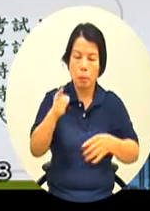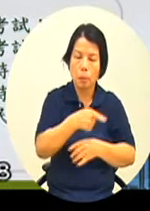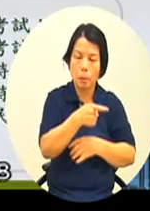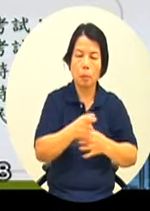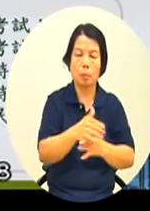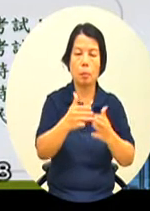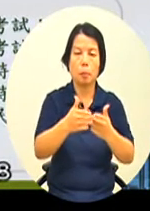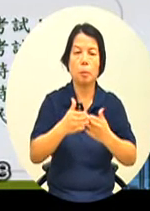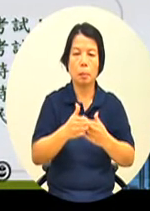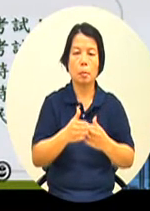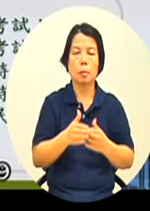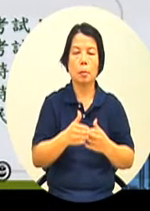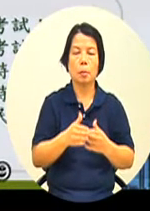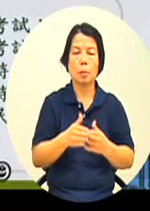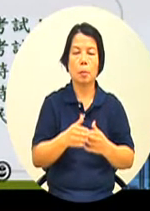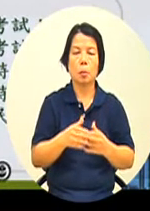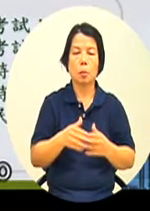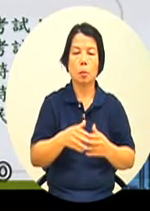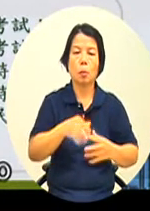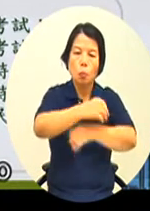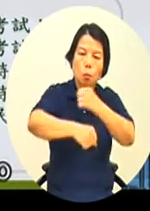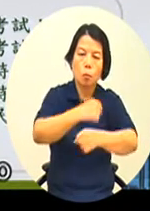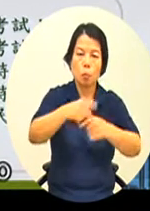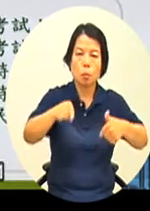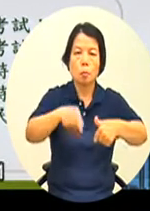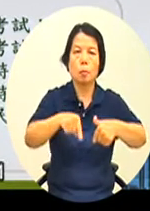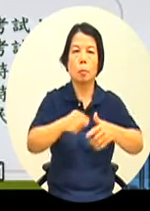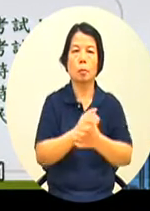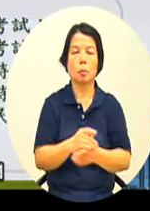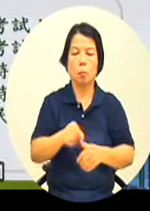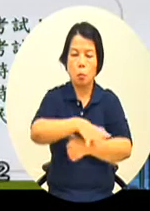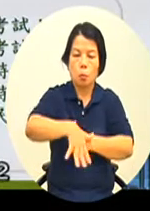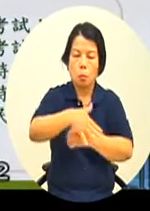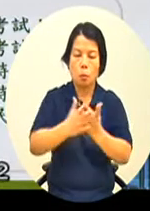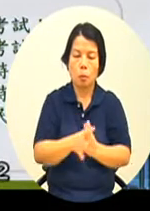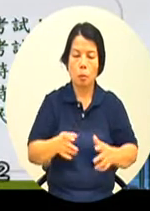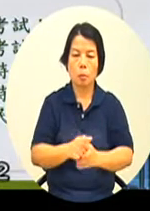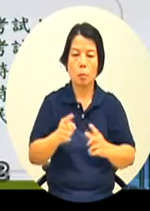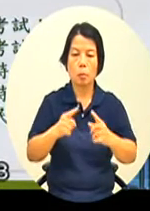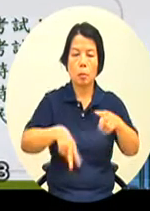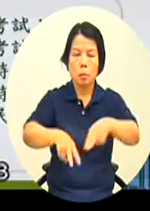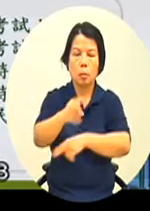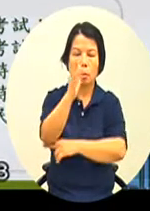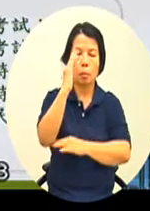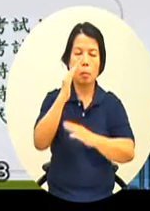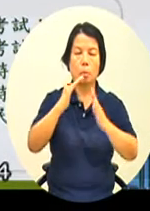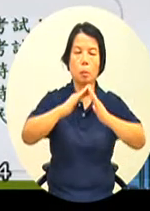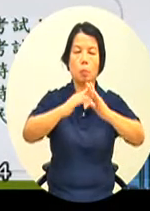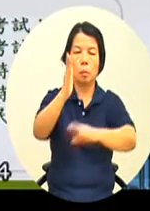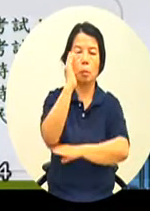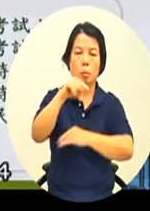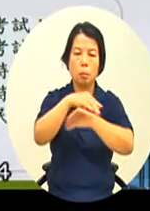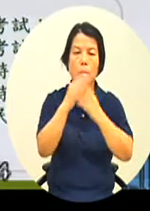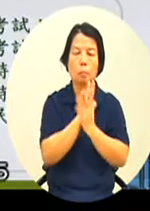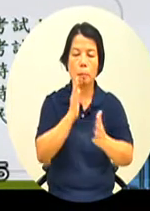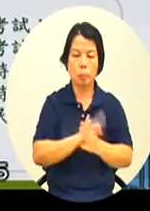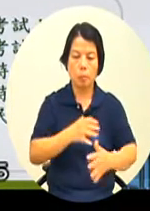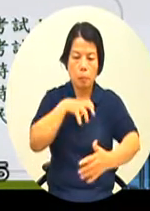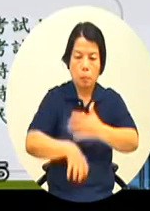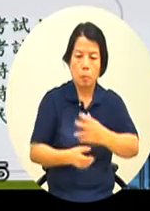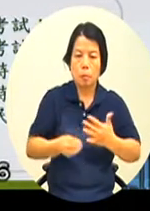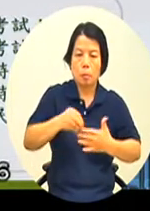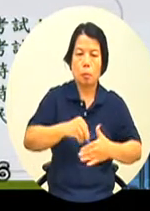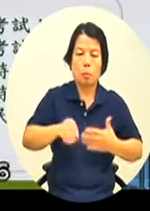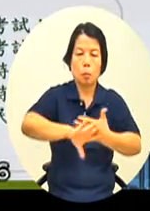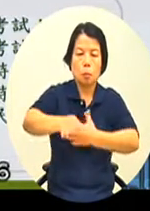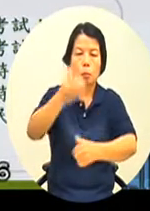分，我们在第一项，在我们市政府的人力迁调，我们都采内生外补来兼顾。那